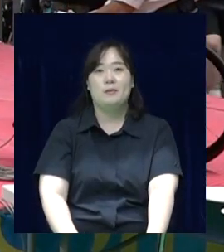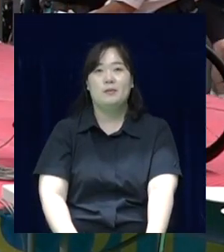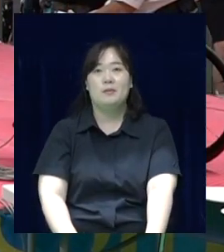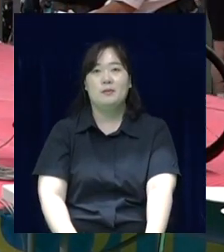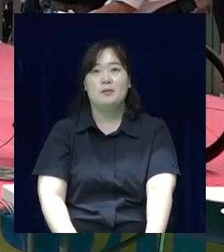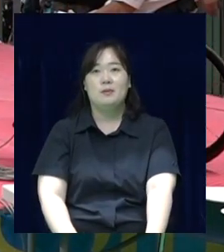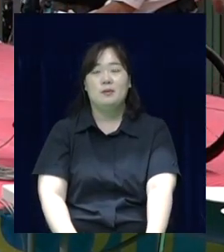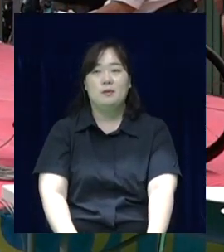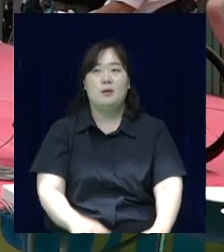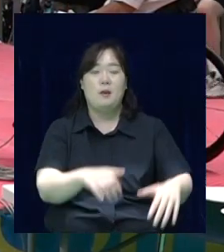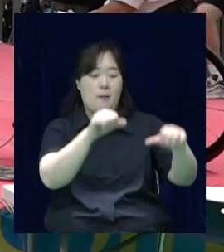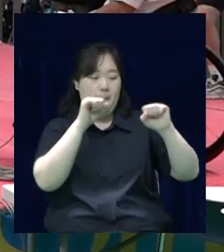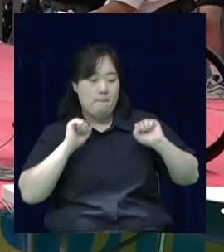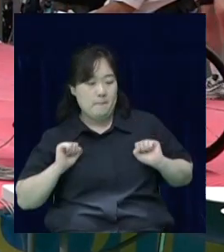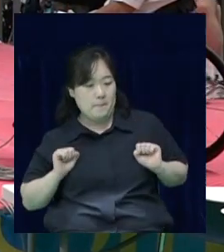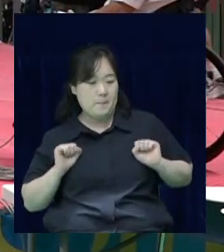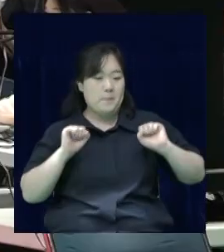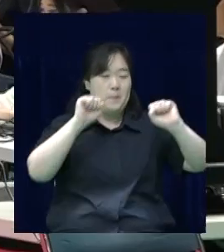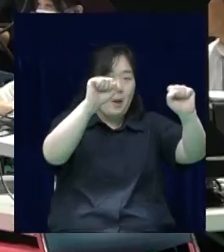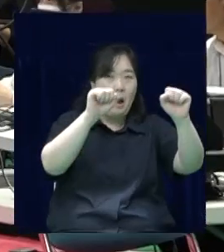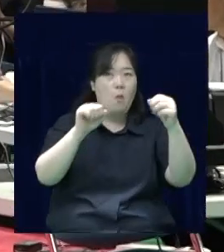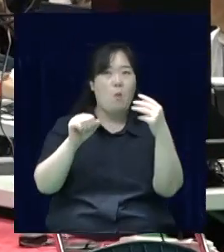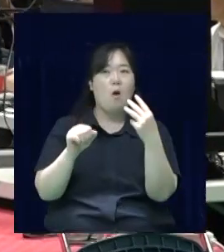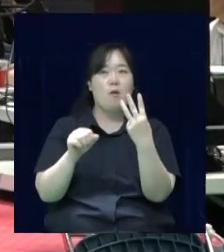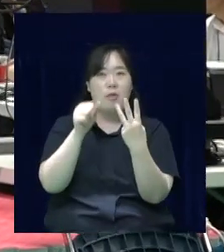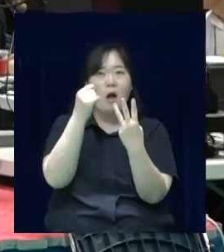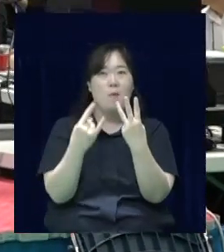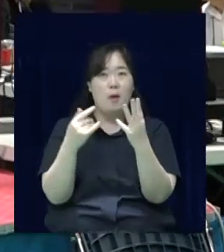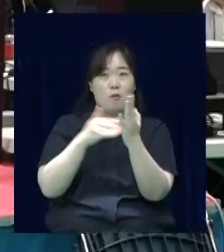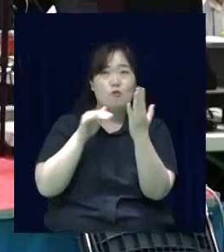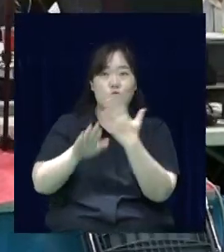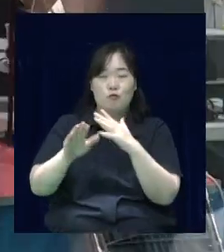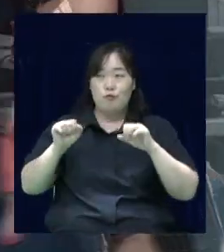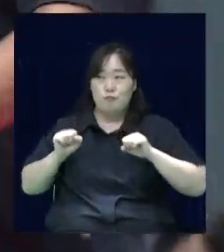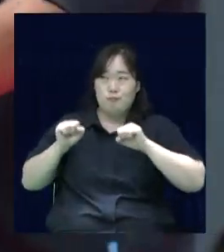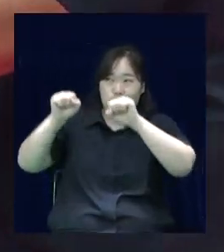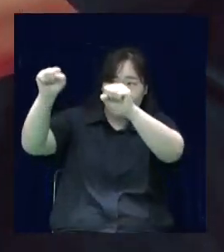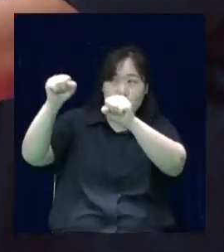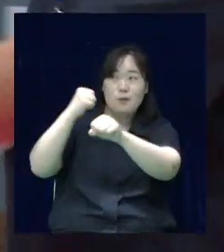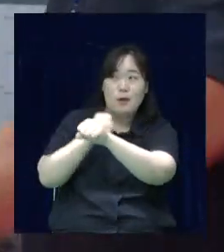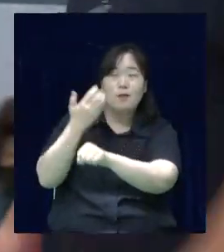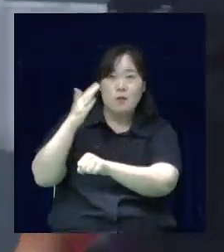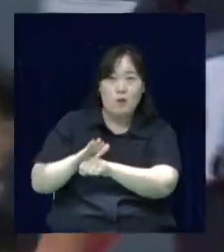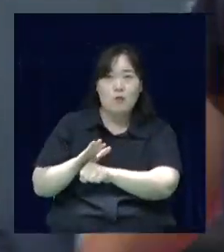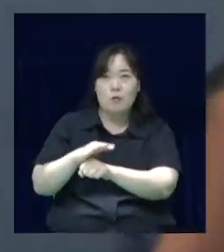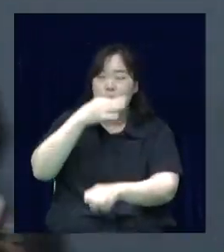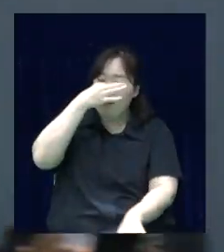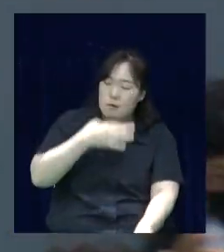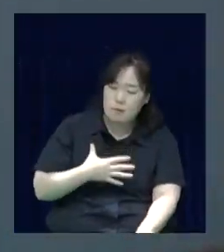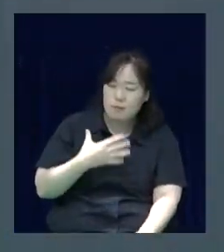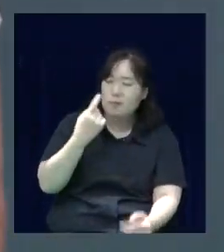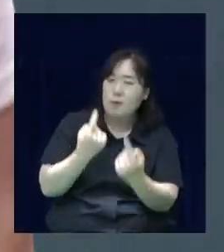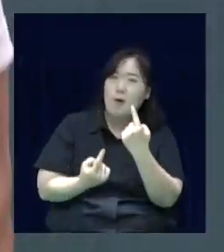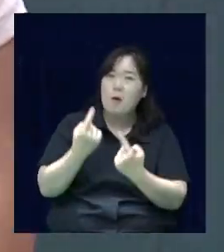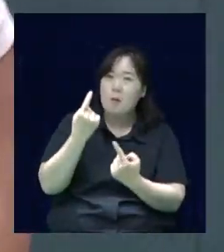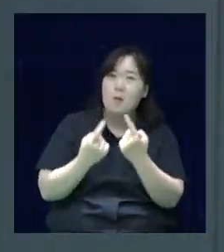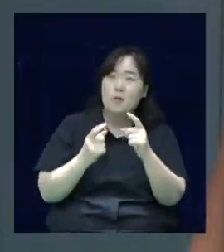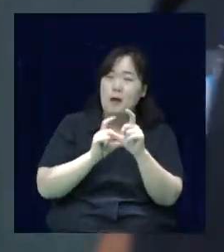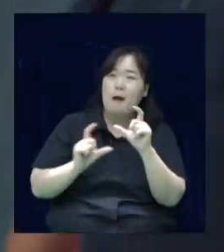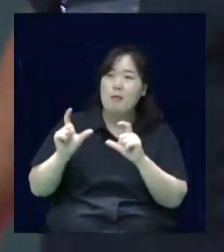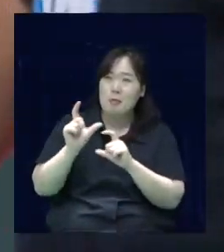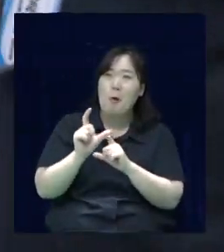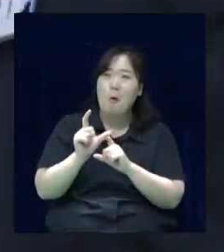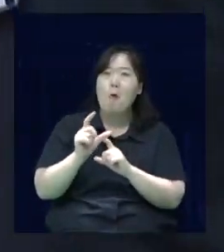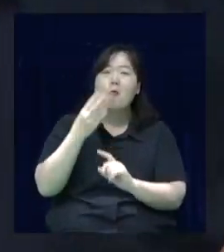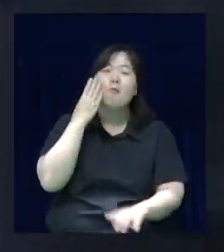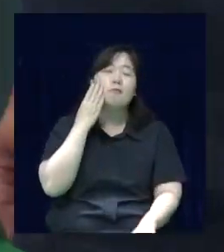사실 뭐 파워리프팅 지금 세 차례 하고서 계속 또 이어가는 건데 네. 오히려 좀 힘들다기보다는 근력이 더 붙는 느낌인 것 같아요. 힘이